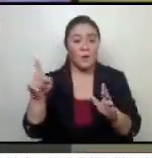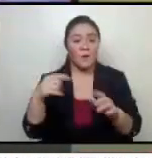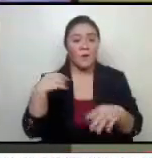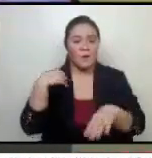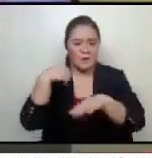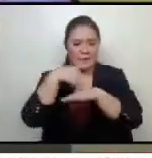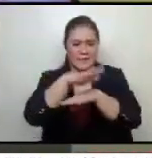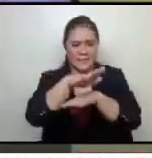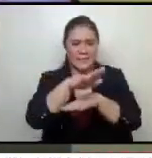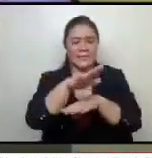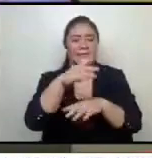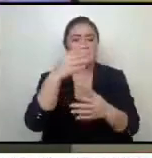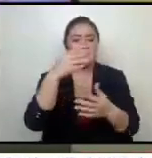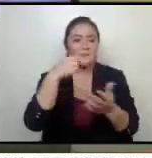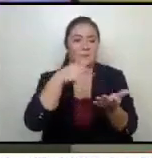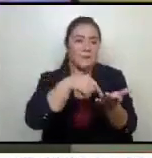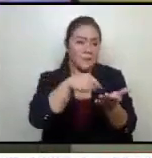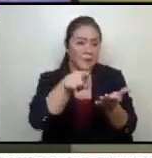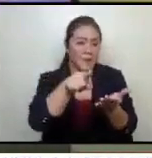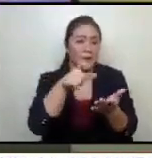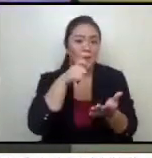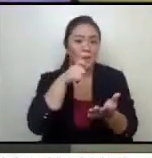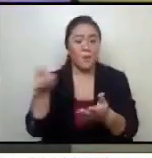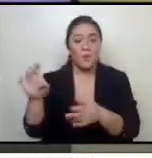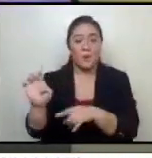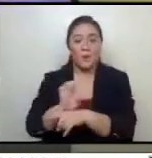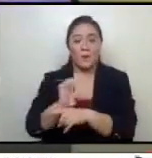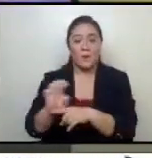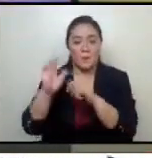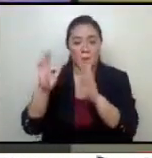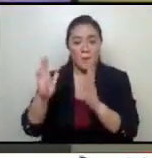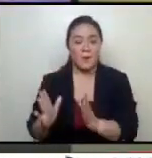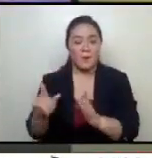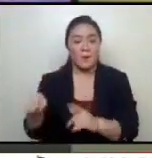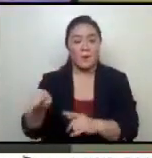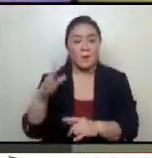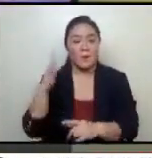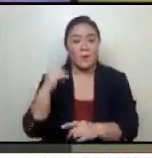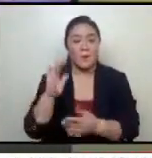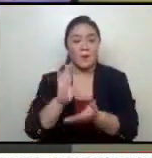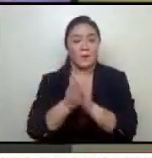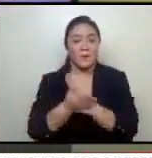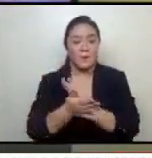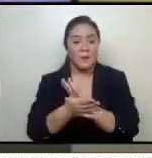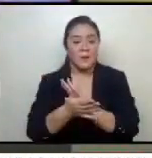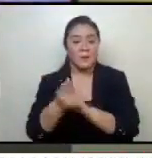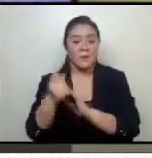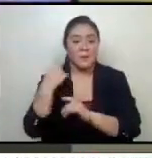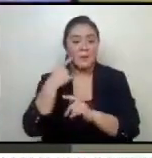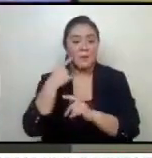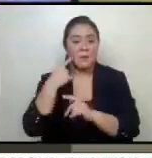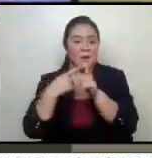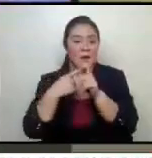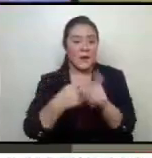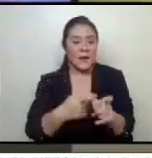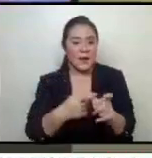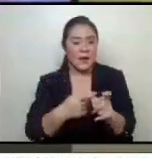contribution ng kanilang mga empleyado sa programang tinatawag na Race or Run After Contribution Evaders kaugnay